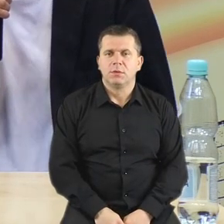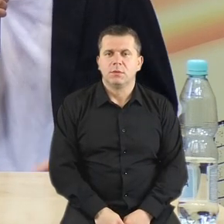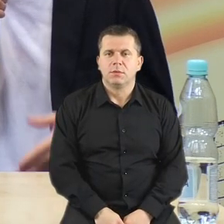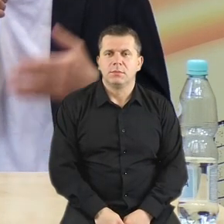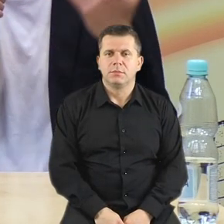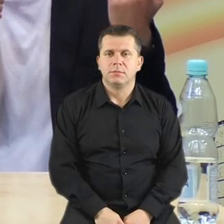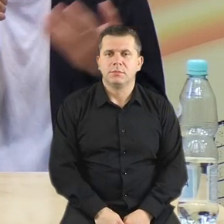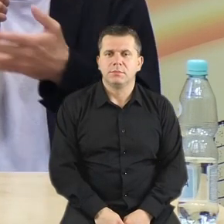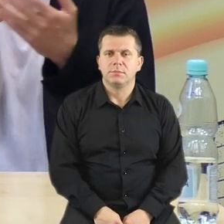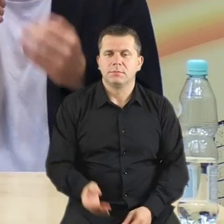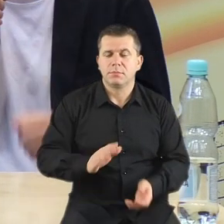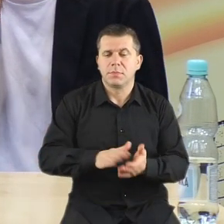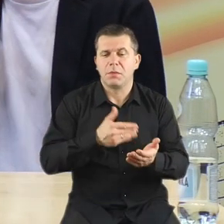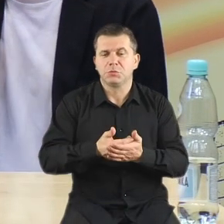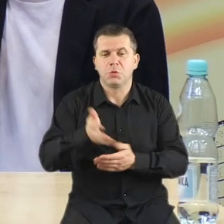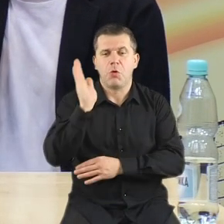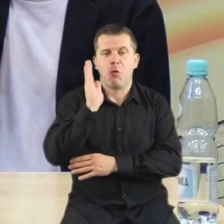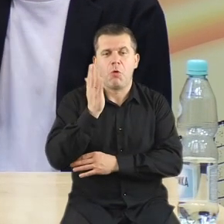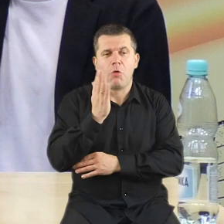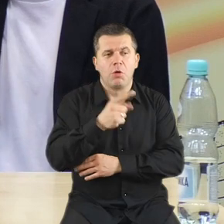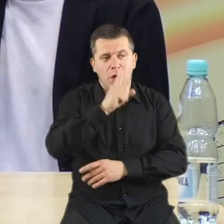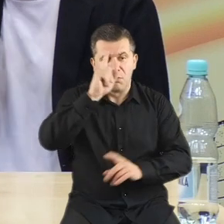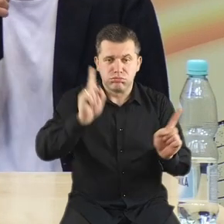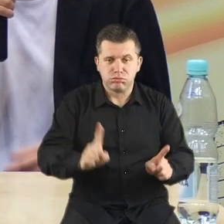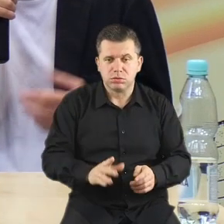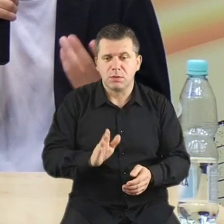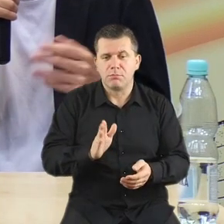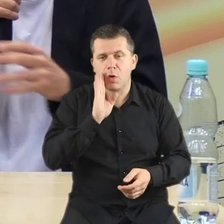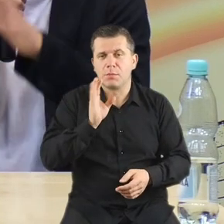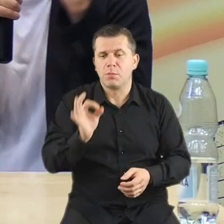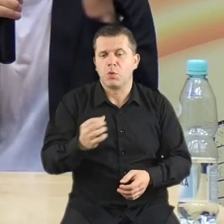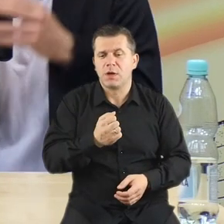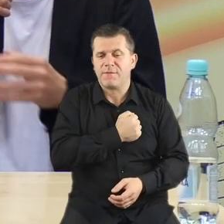spektakularne to pisanie. To nie jest tak, że za oknem burza, tak jak dzisiaj w Warszawie,